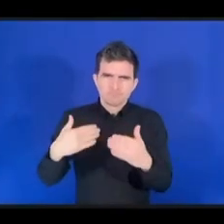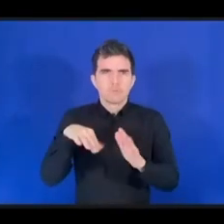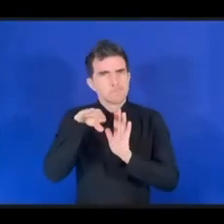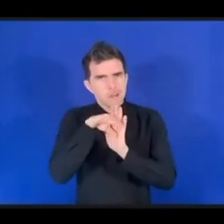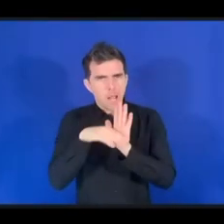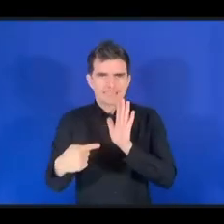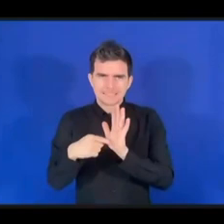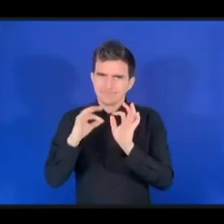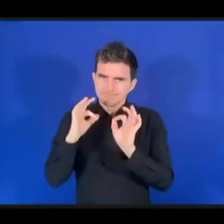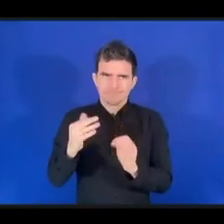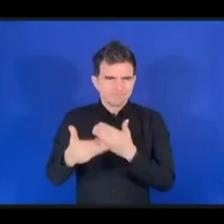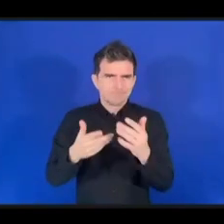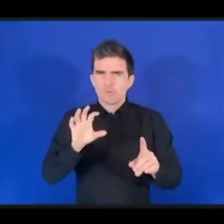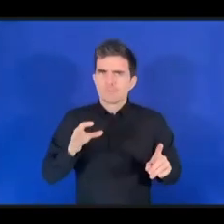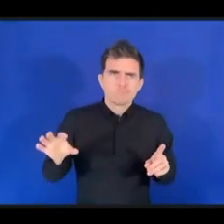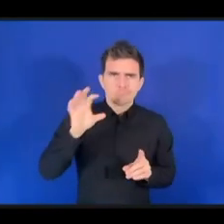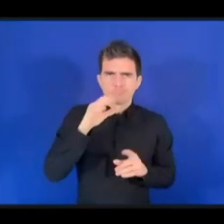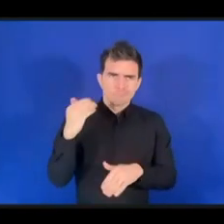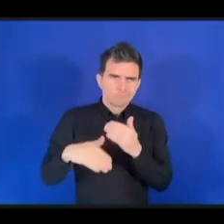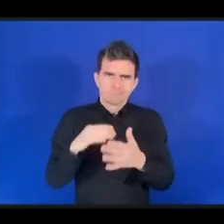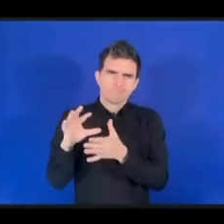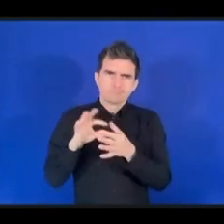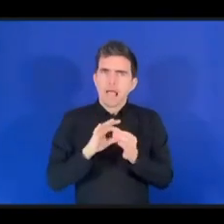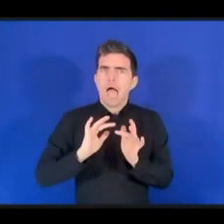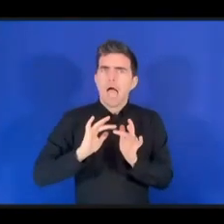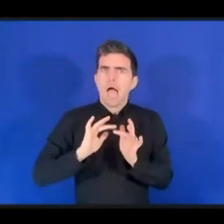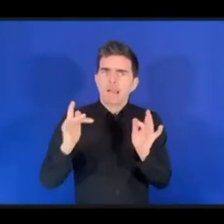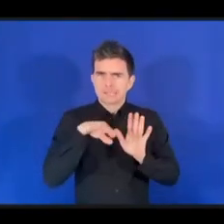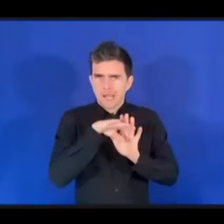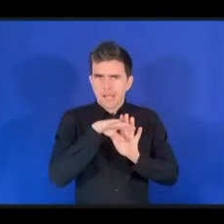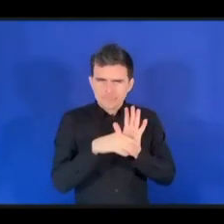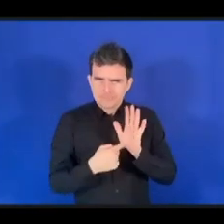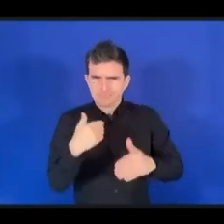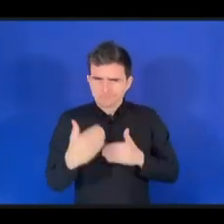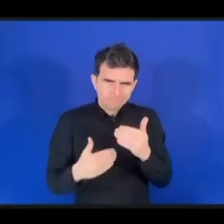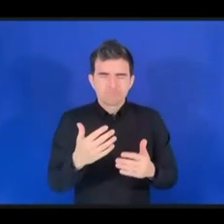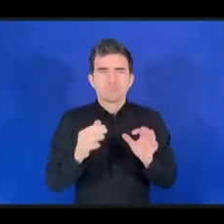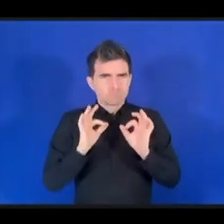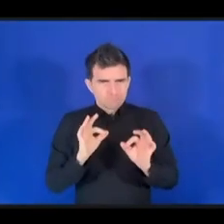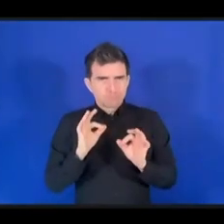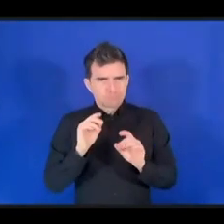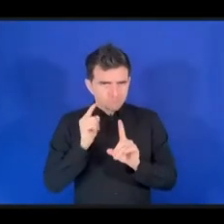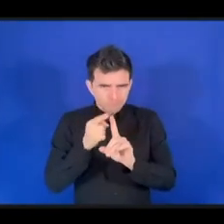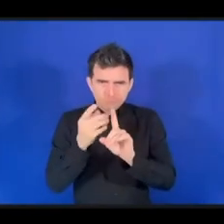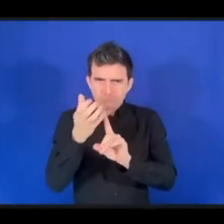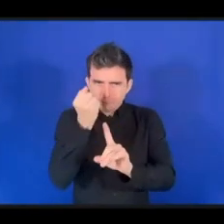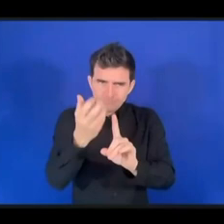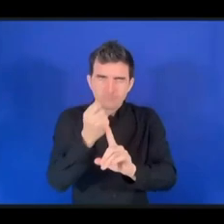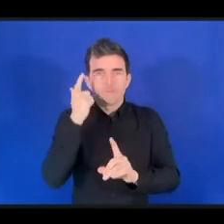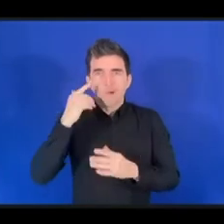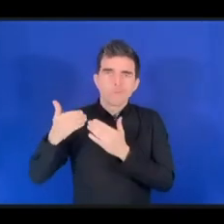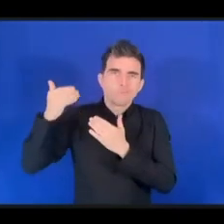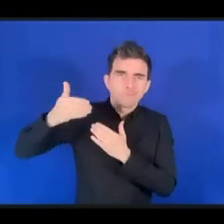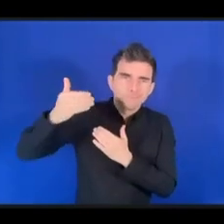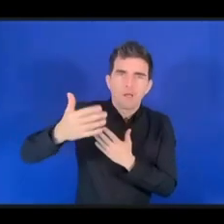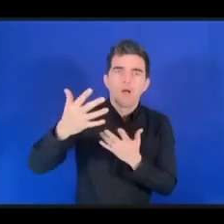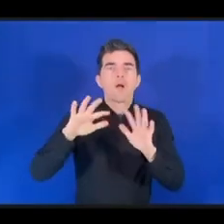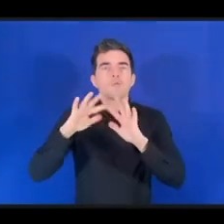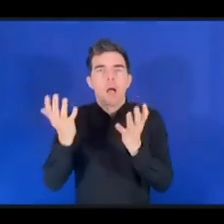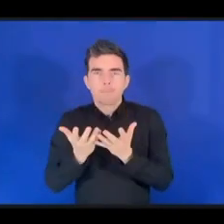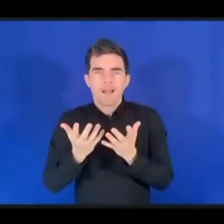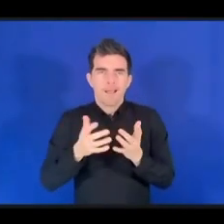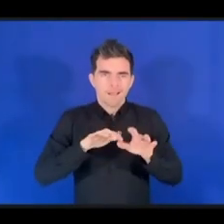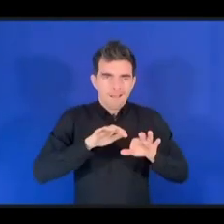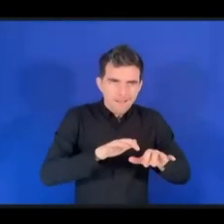ont permis de développer la collaboration à venir et à renforcer le processus FGI ce qu'on appelle le